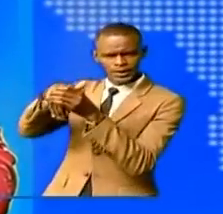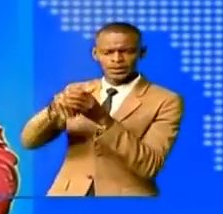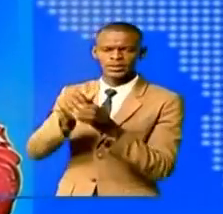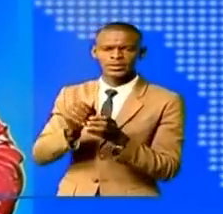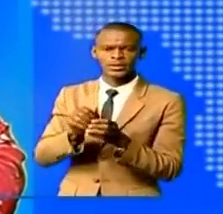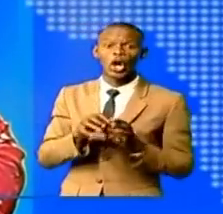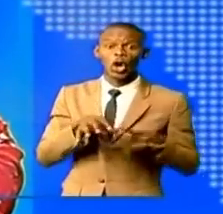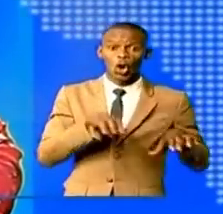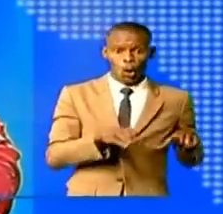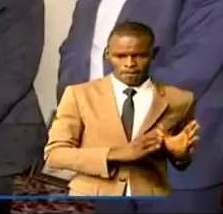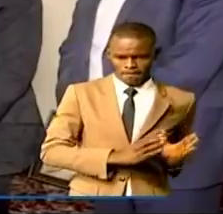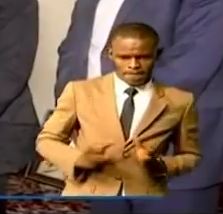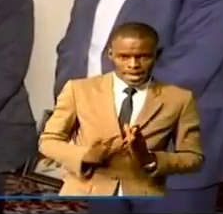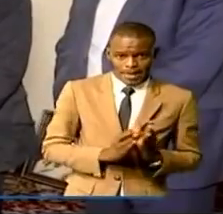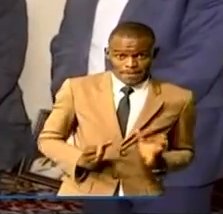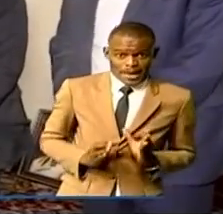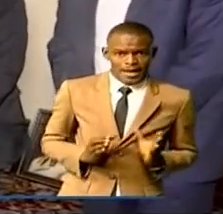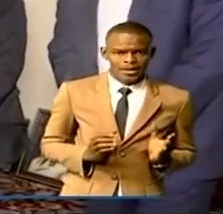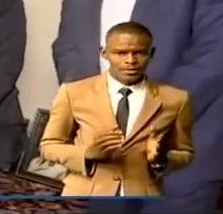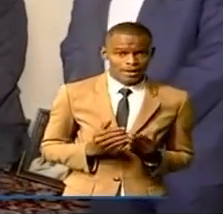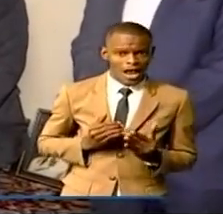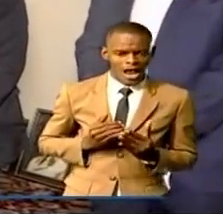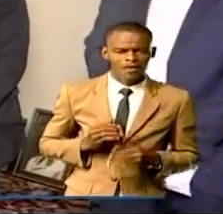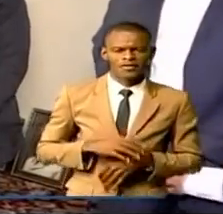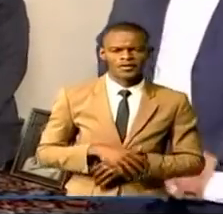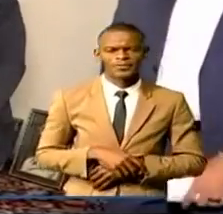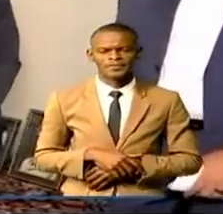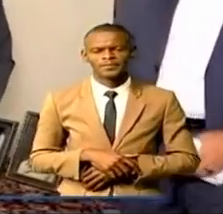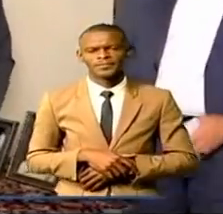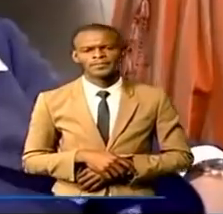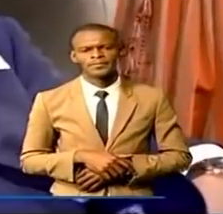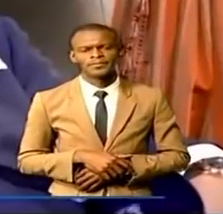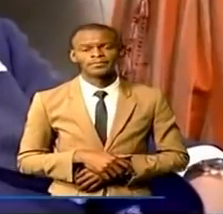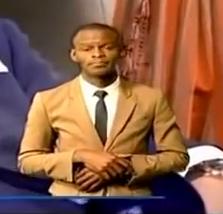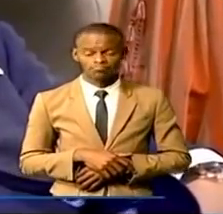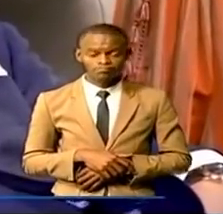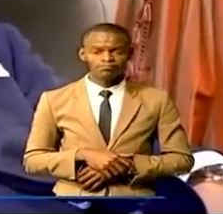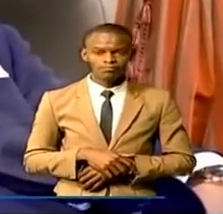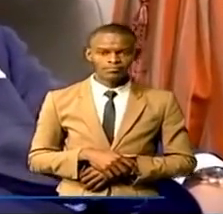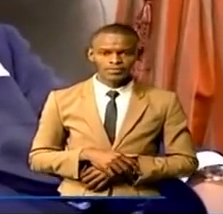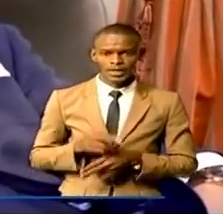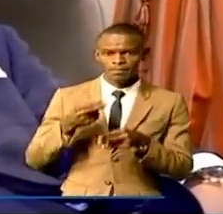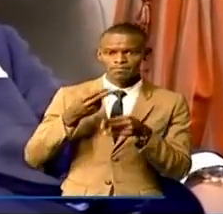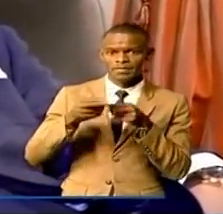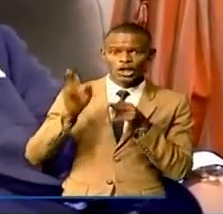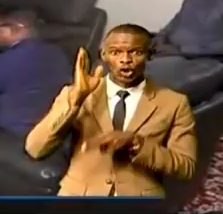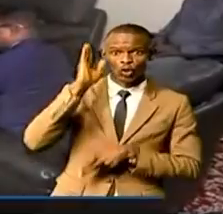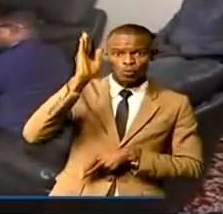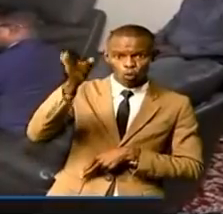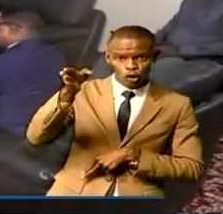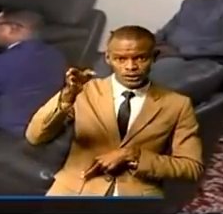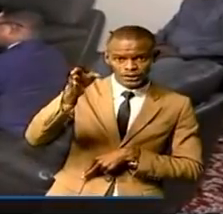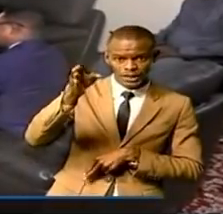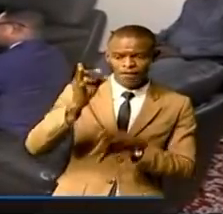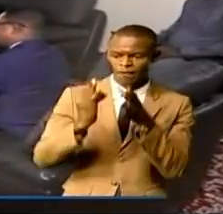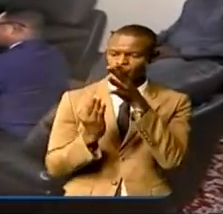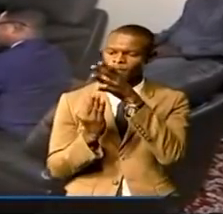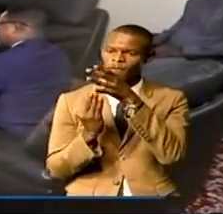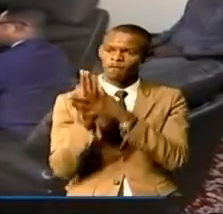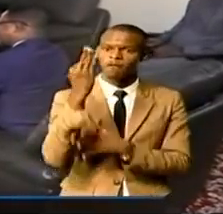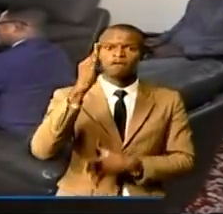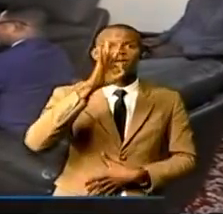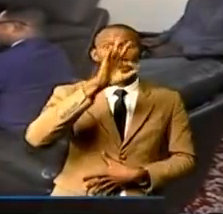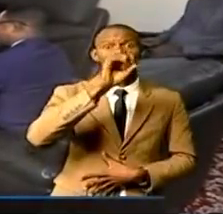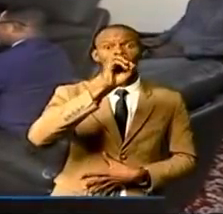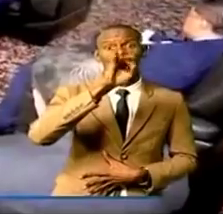dit Chimène Dondo. En prélude de la foire de Vivatech qui ouvrira ses portes dans la capitale française,